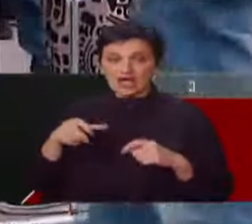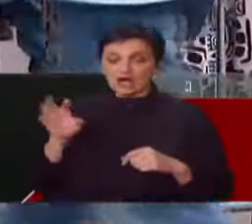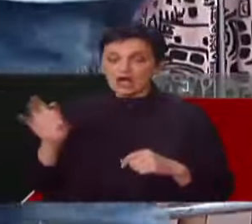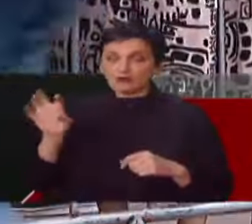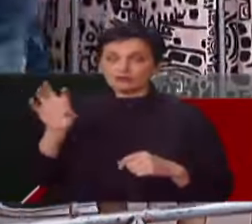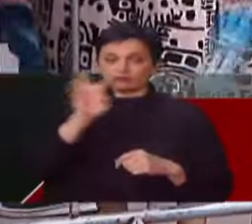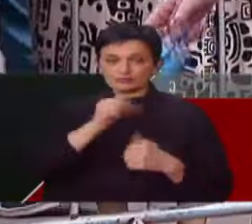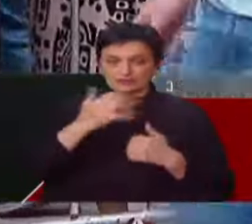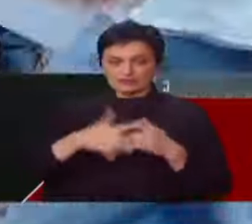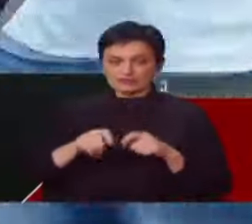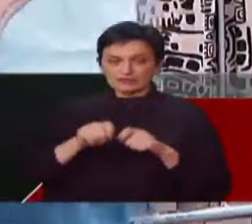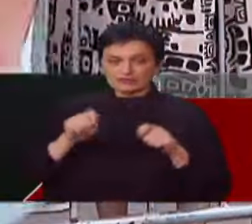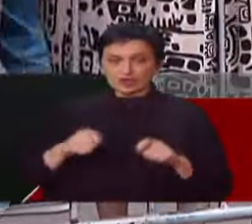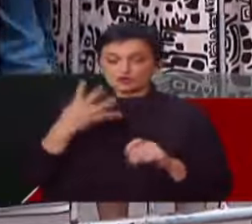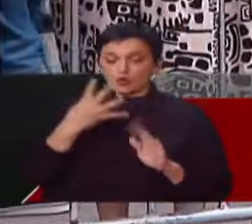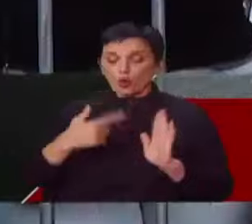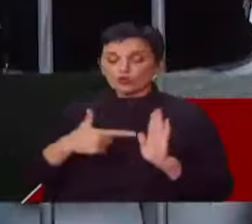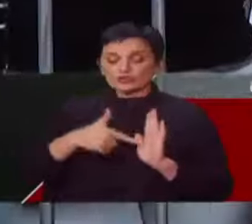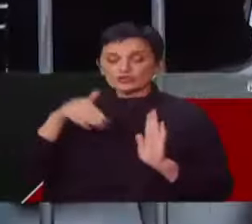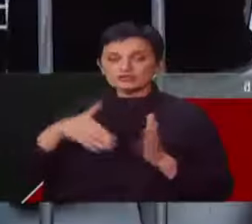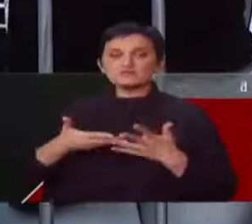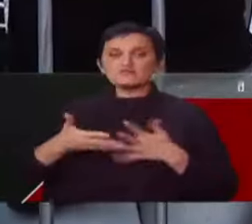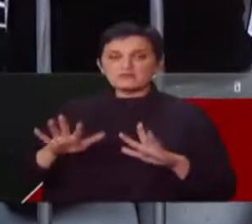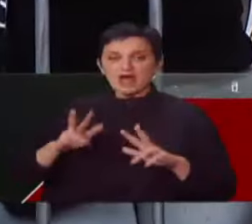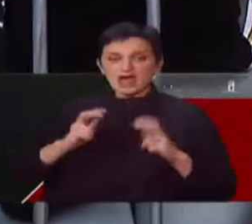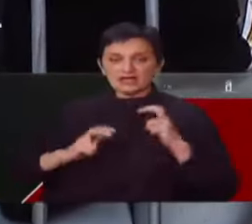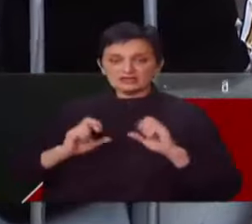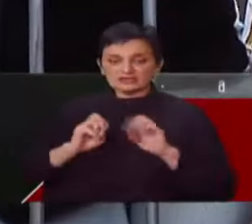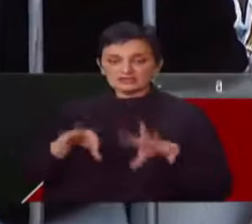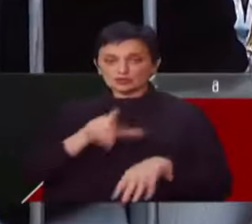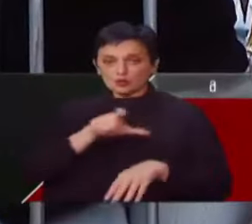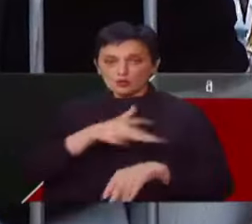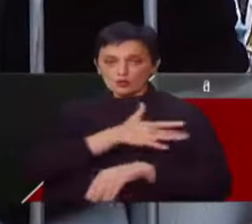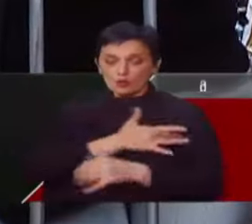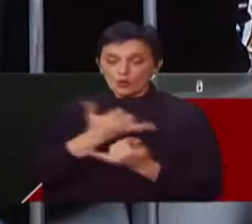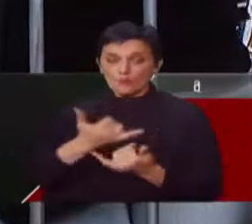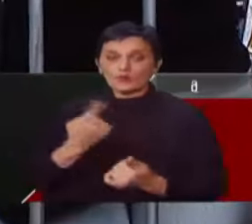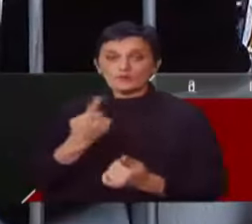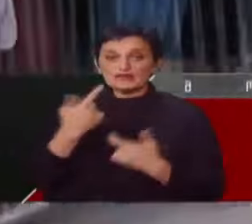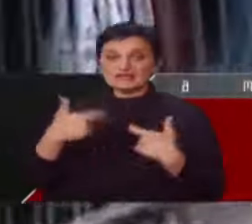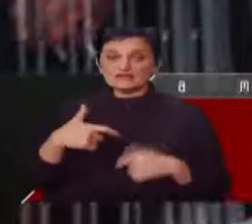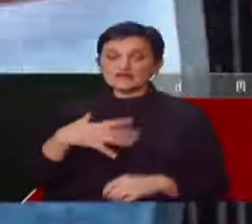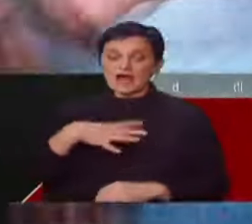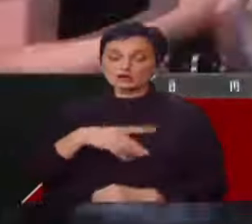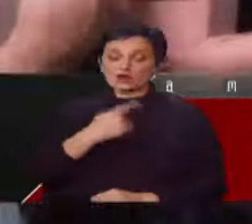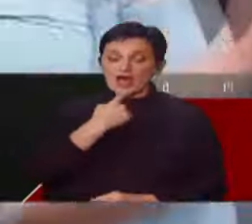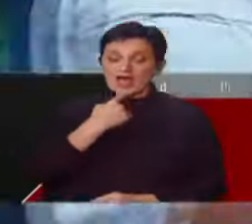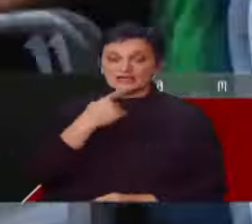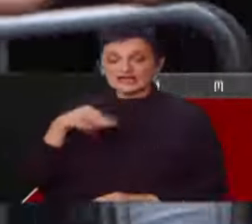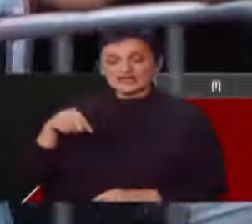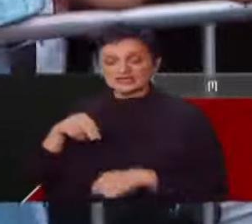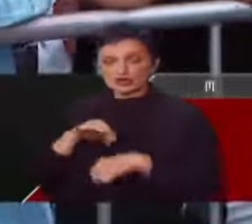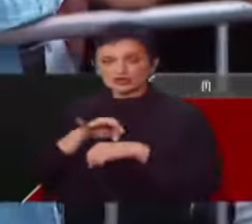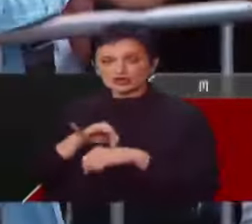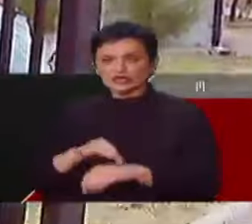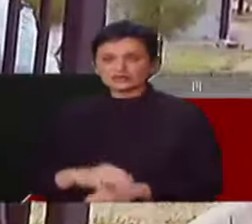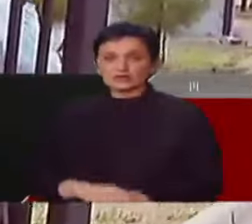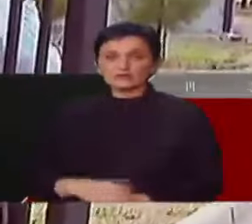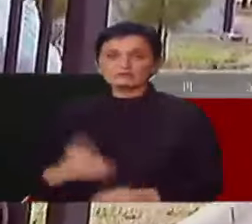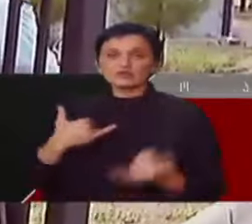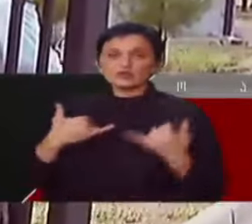გახსნილი, რომელიც 57000-ზე მეტ აბიტურიენტს მოემსახურება. პირველი გამოცდა ქართულ ენასა და ლიტერატურაში ჩატარდა.